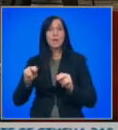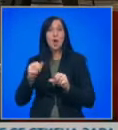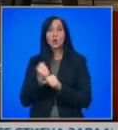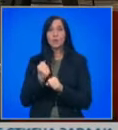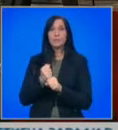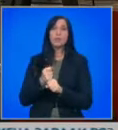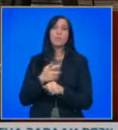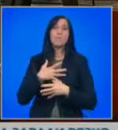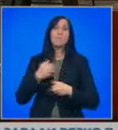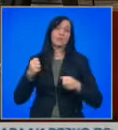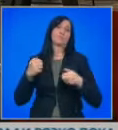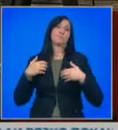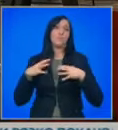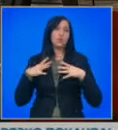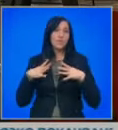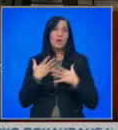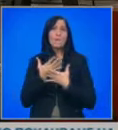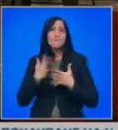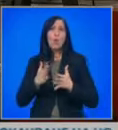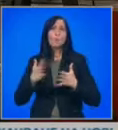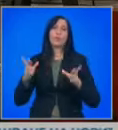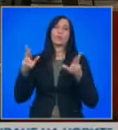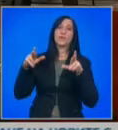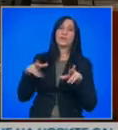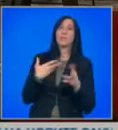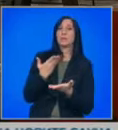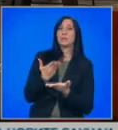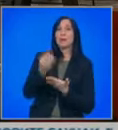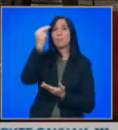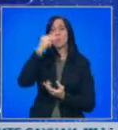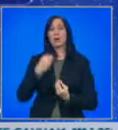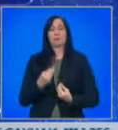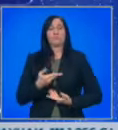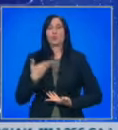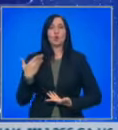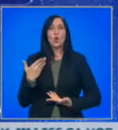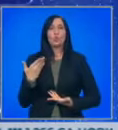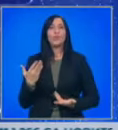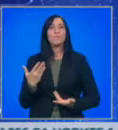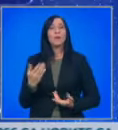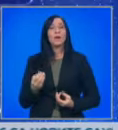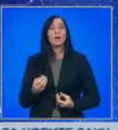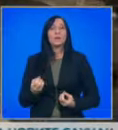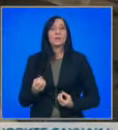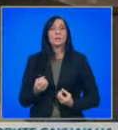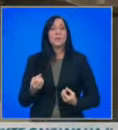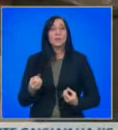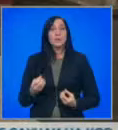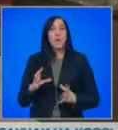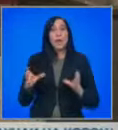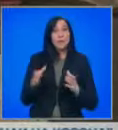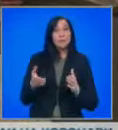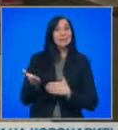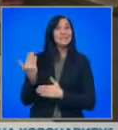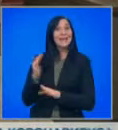работим неуморно и много се надяваме да представим България достойно. Креативният екип зад песента за